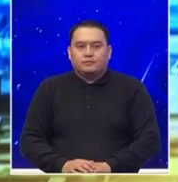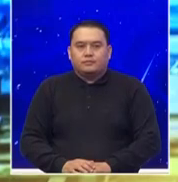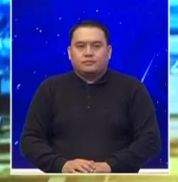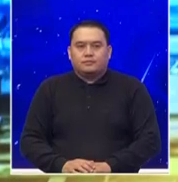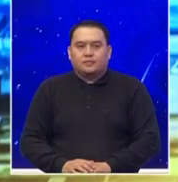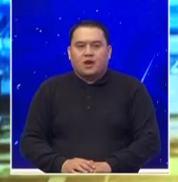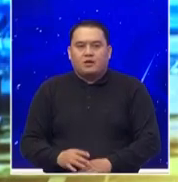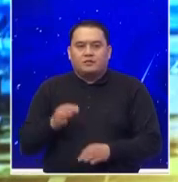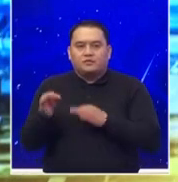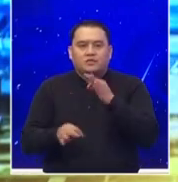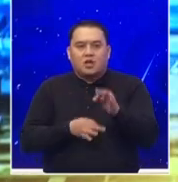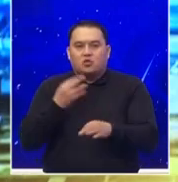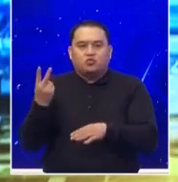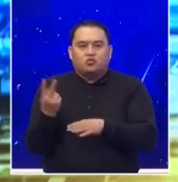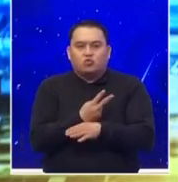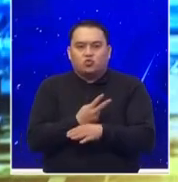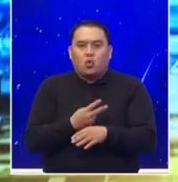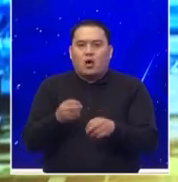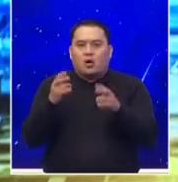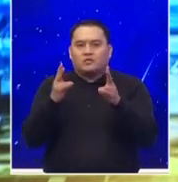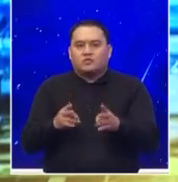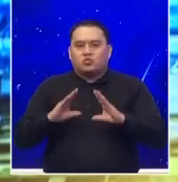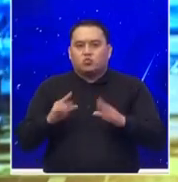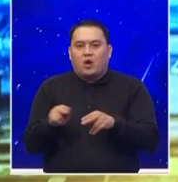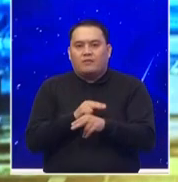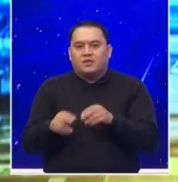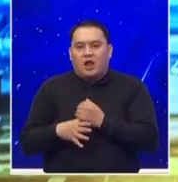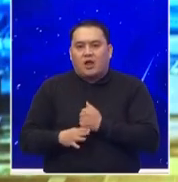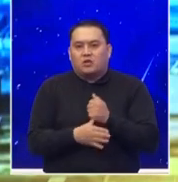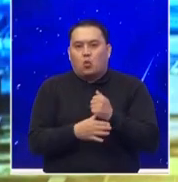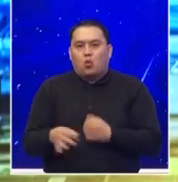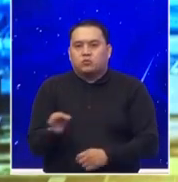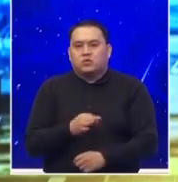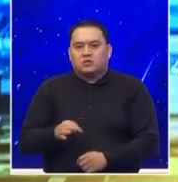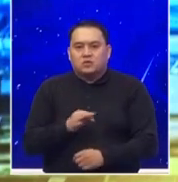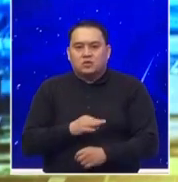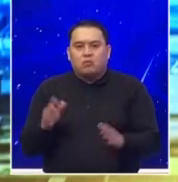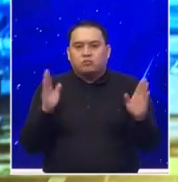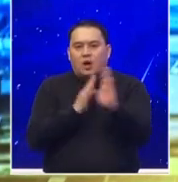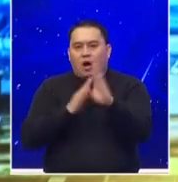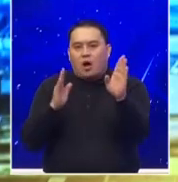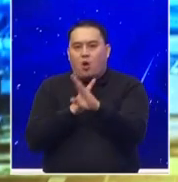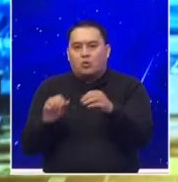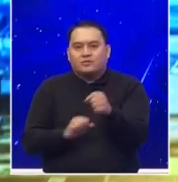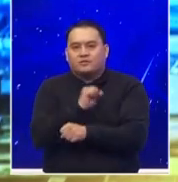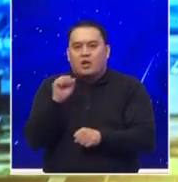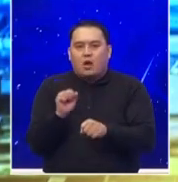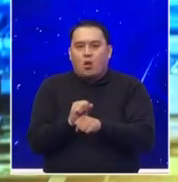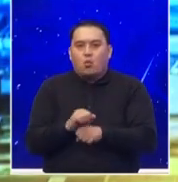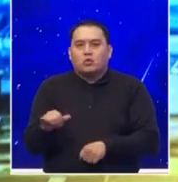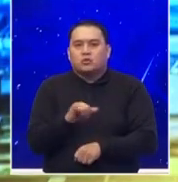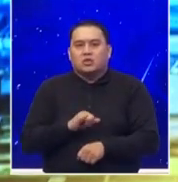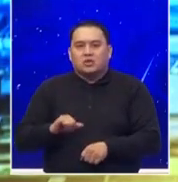Вторые сутки без света. Аварию на подстанции устраняют в Атрауской области. Из-за непогоды на подстанциях Индер-Атрау